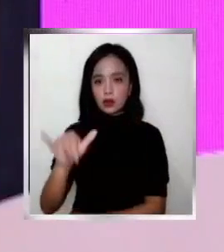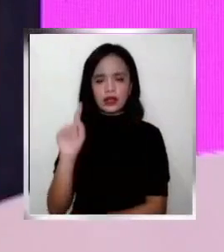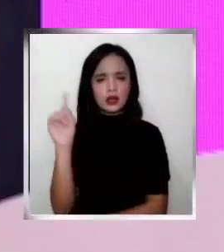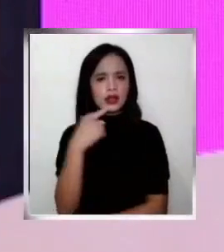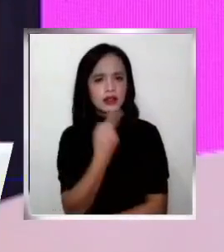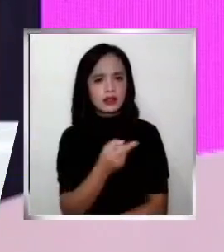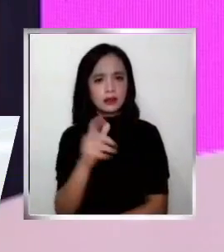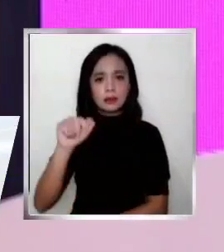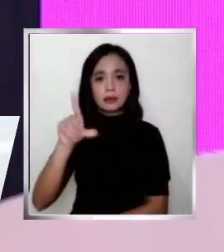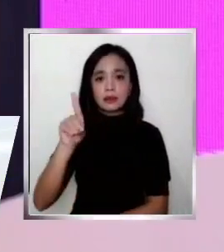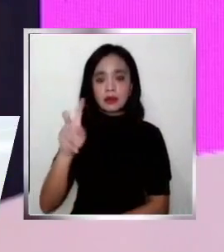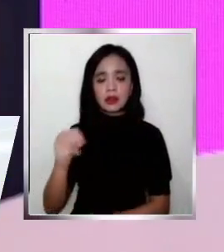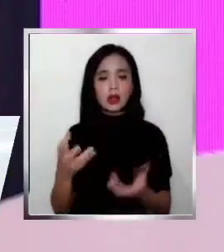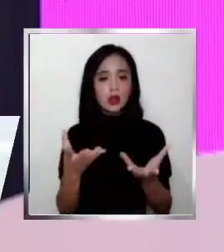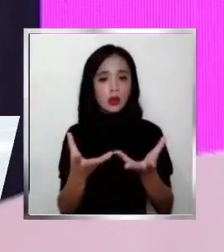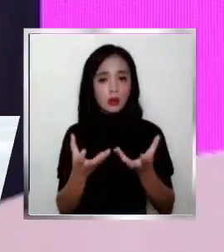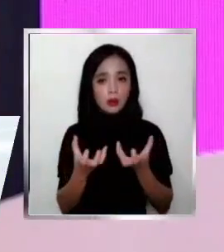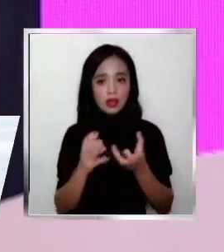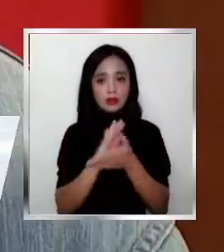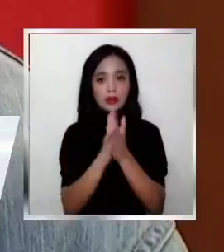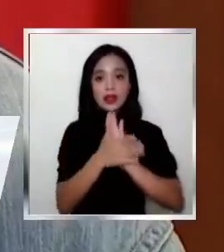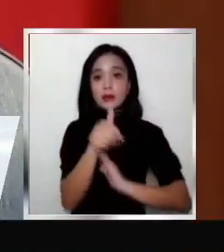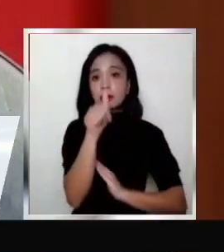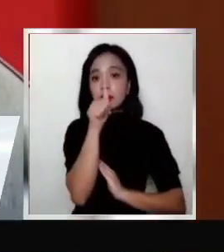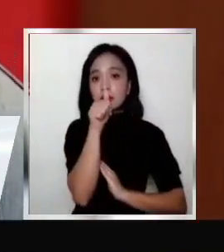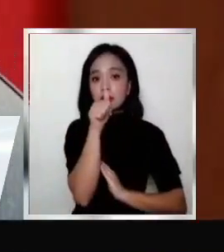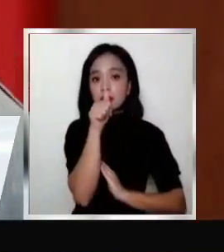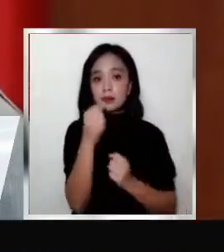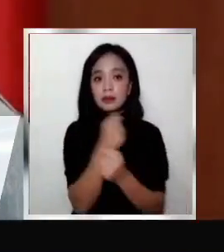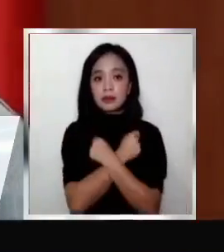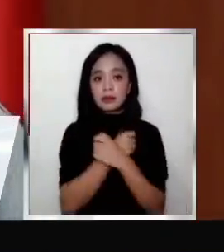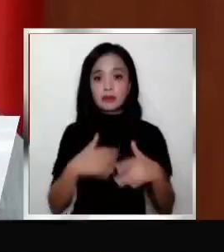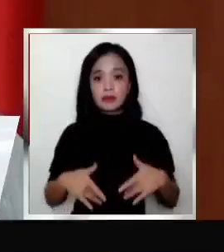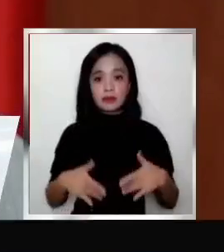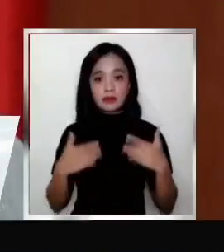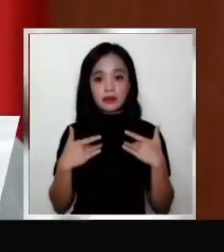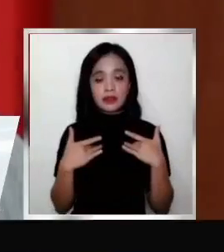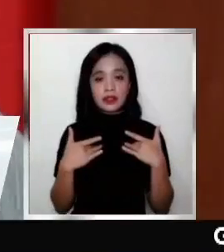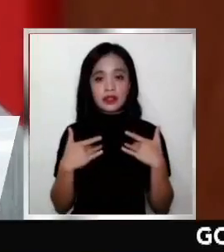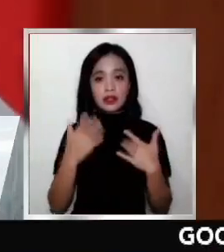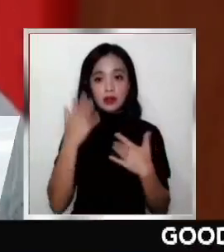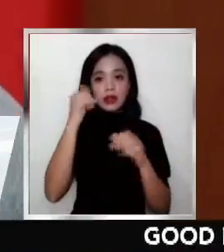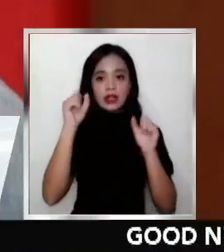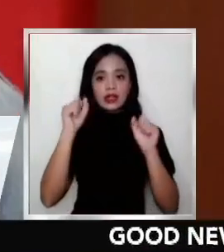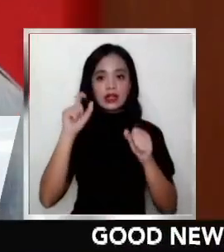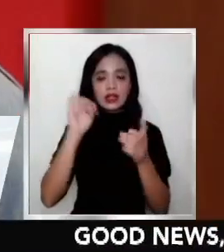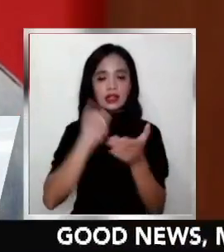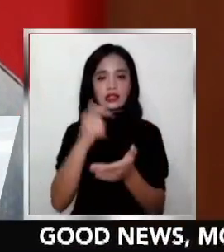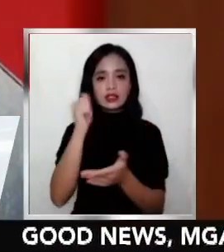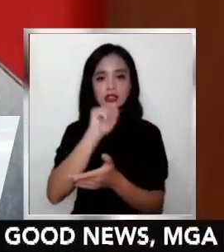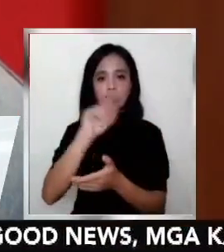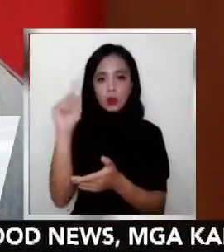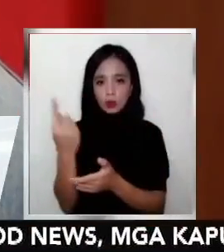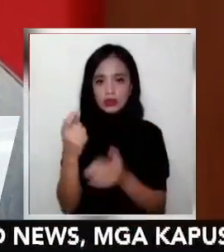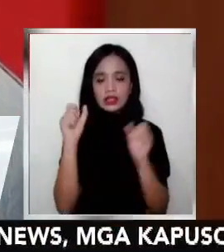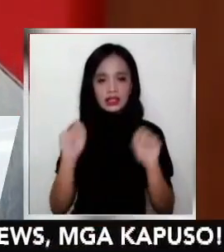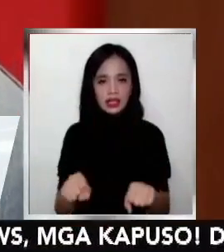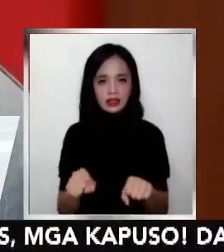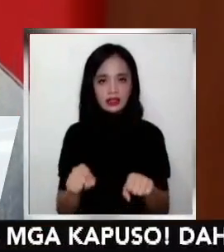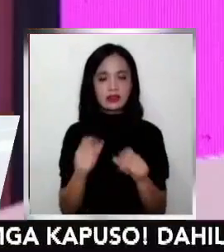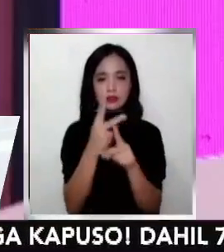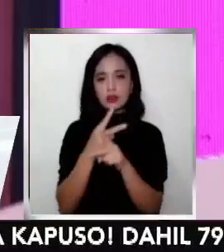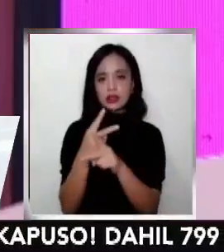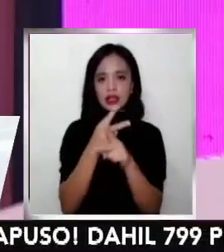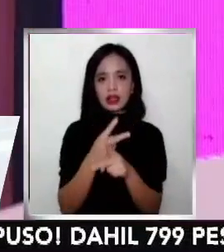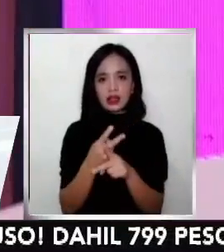niyang panatilihing pribado ang kanyang love life dahil ito na lang ang kaya niyang protektahan sa kanyang personal na buhay. Nabanggit din